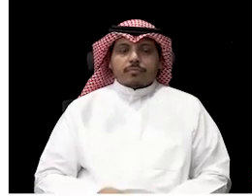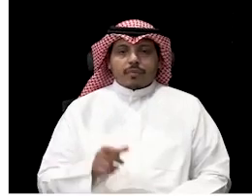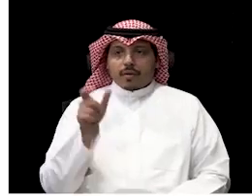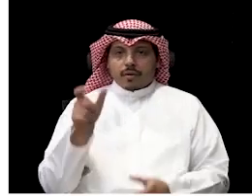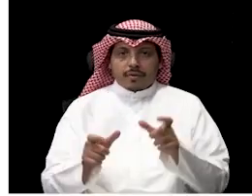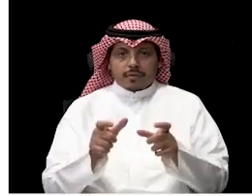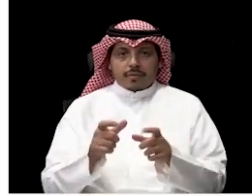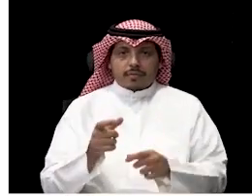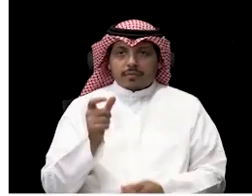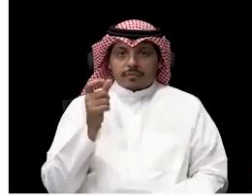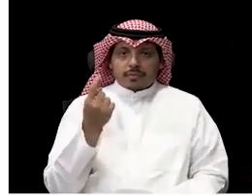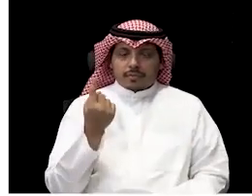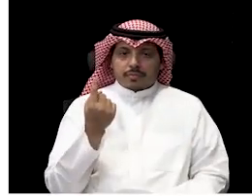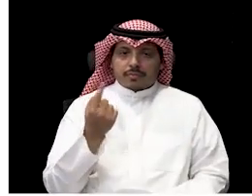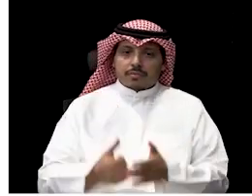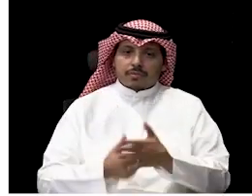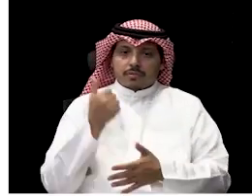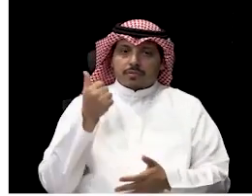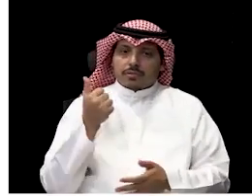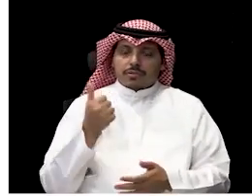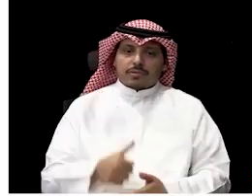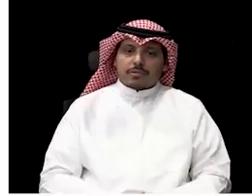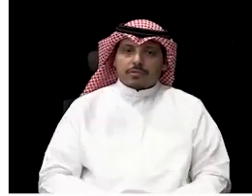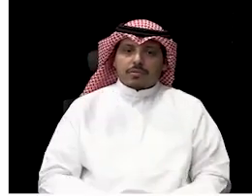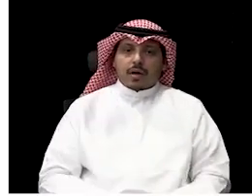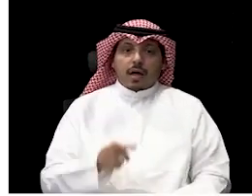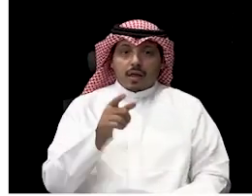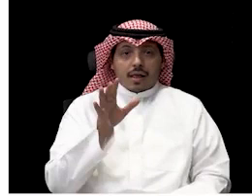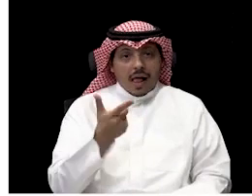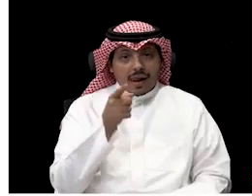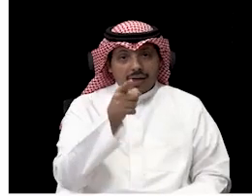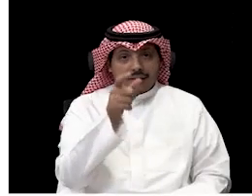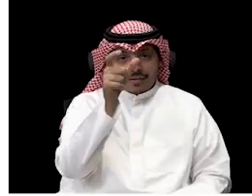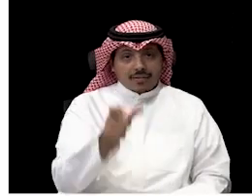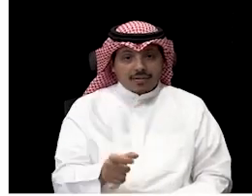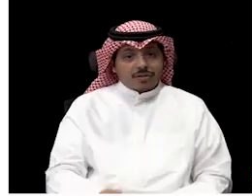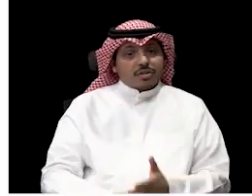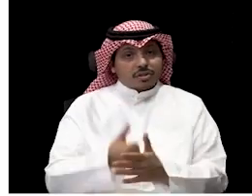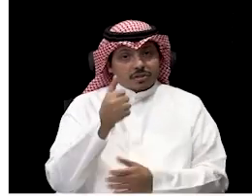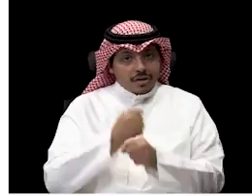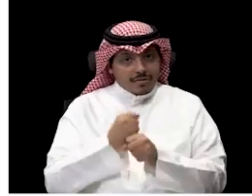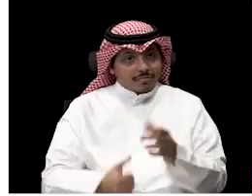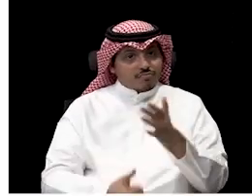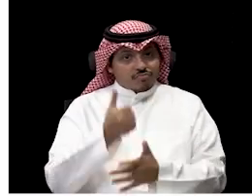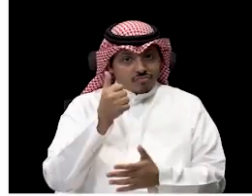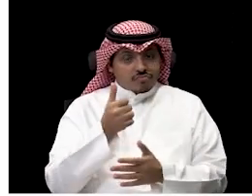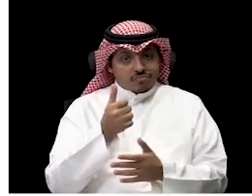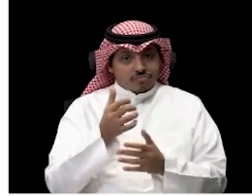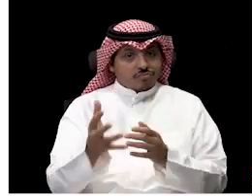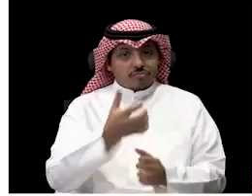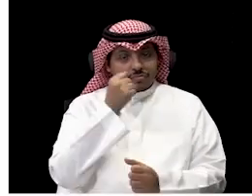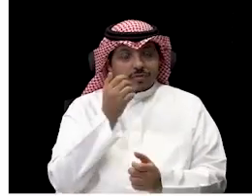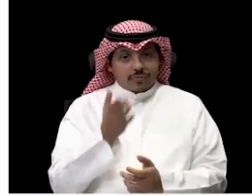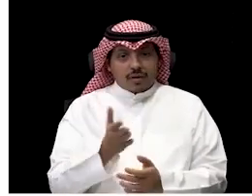المنجز. قيم نفسك، هل أنت شخص منجز أم لا؟ ننظر إلى عدد من الصفات. يسعى